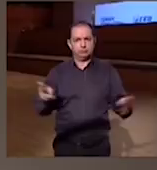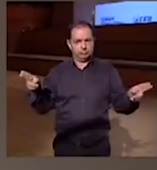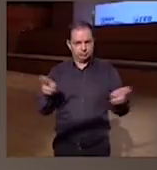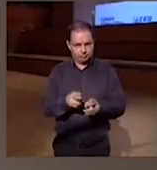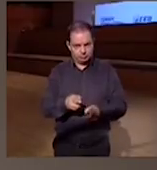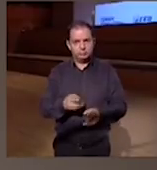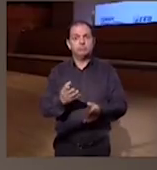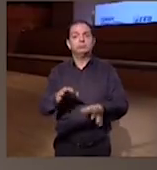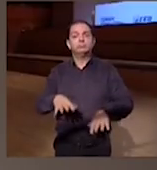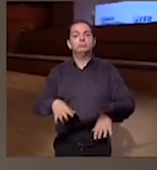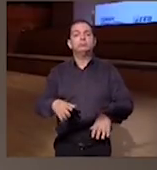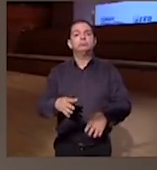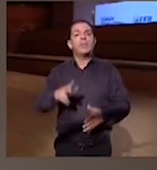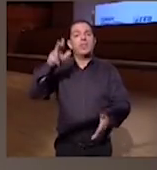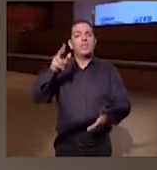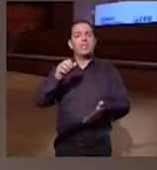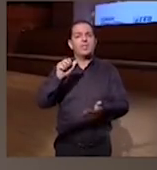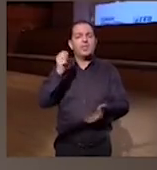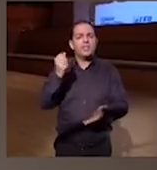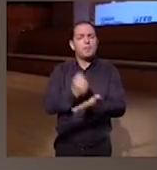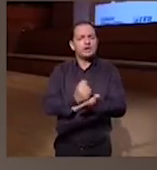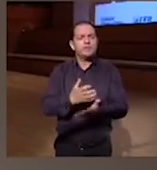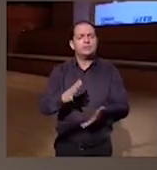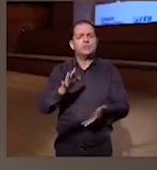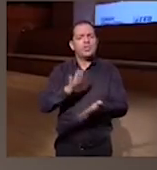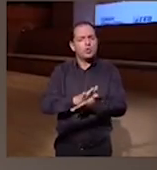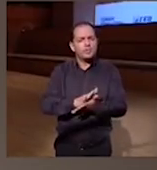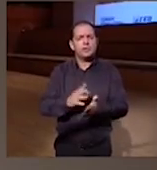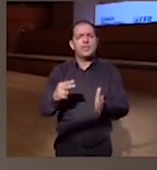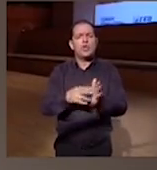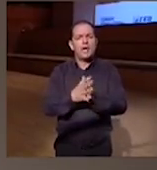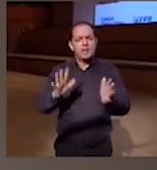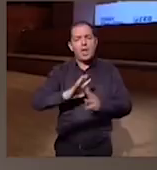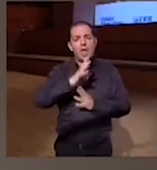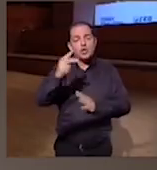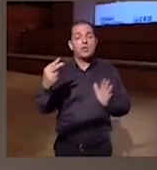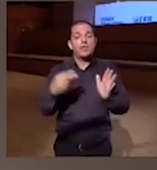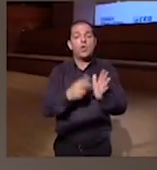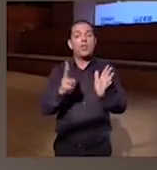του 2015, με αρχική διάρκεια ισχύως μέχρι τα μέσα Οκτώβρη του 2017.